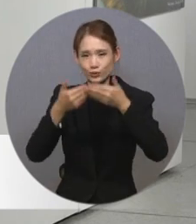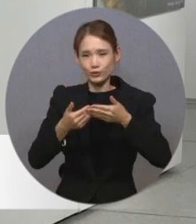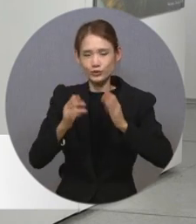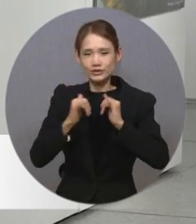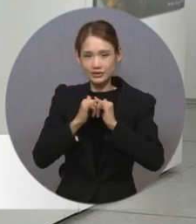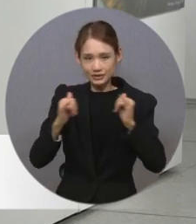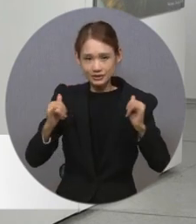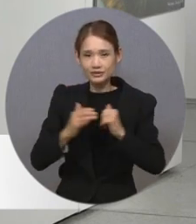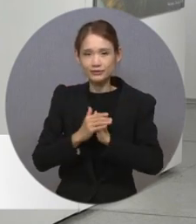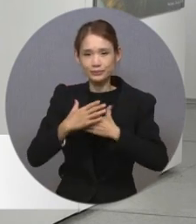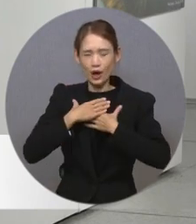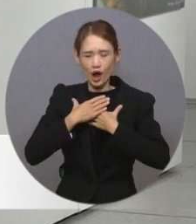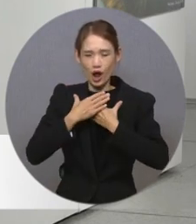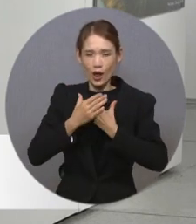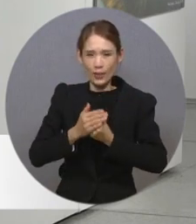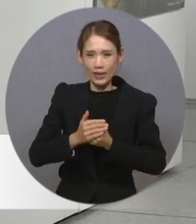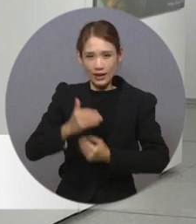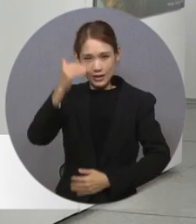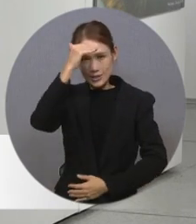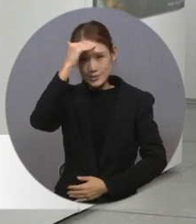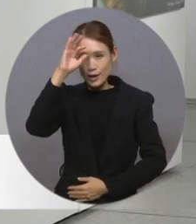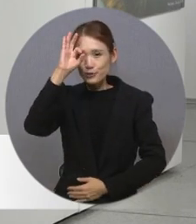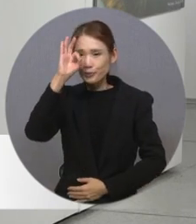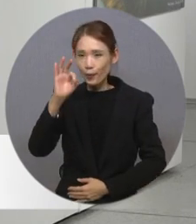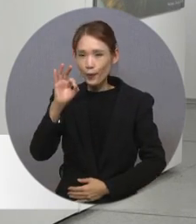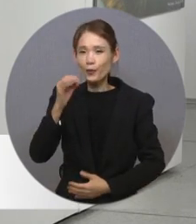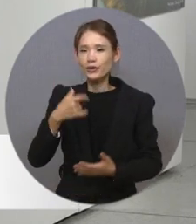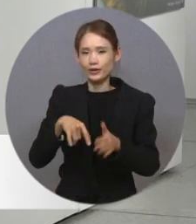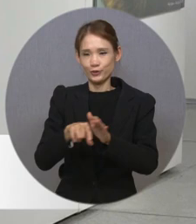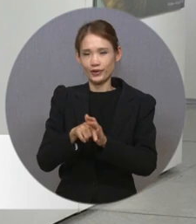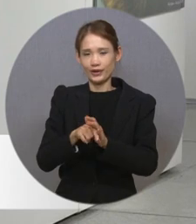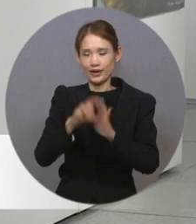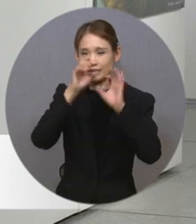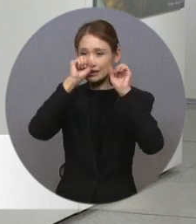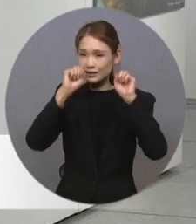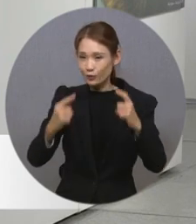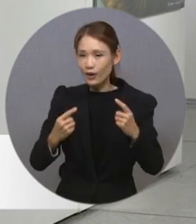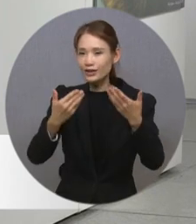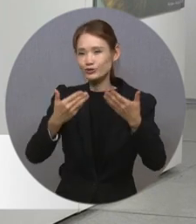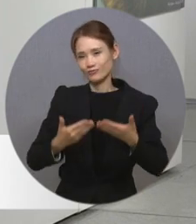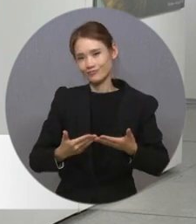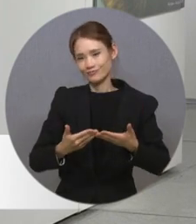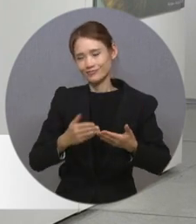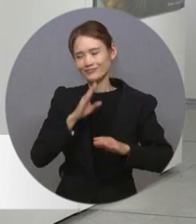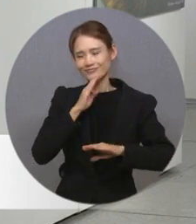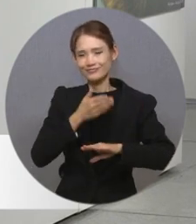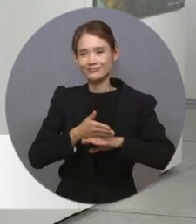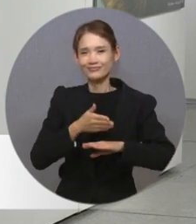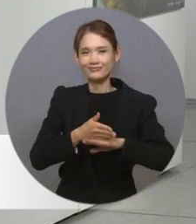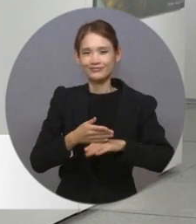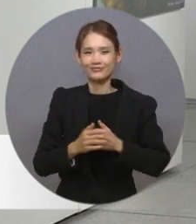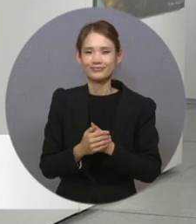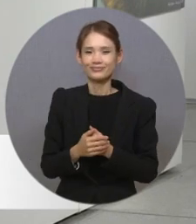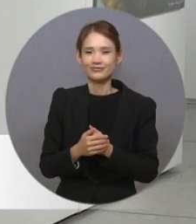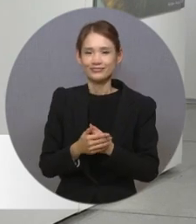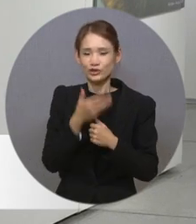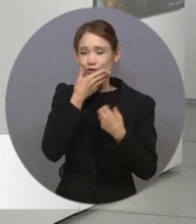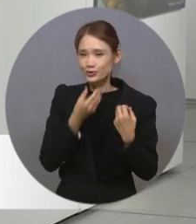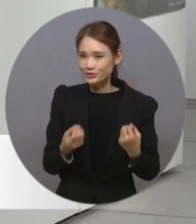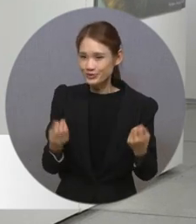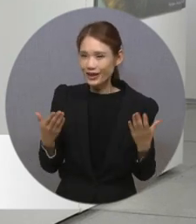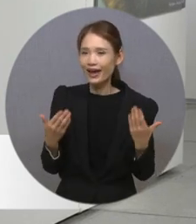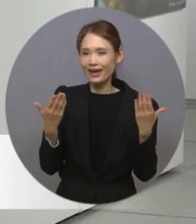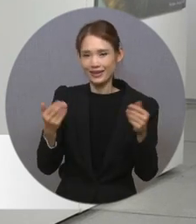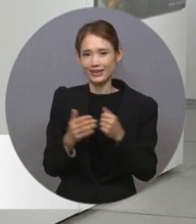여러분들이 편안하게 감상할 수 있는 이런 기회를 주신 것을 진심으로 감사드리고 축하를